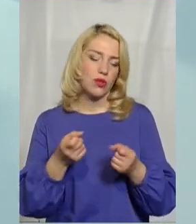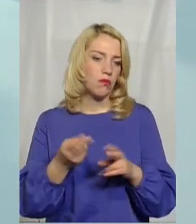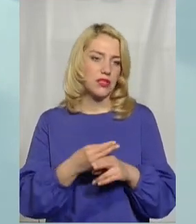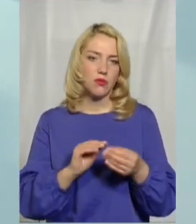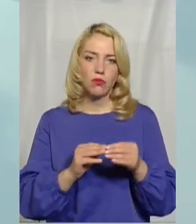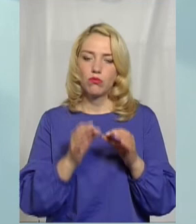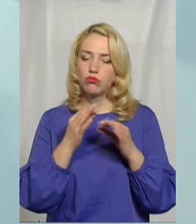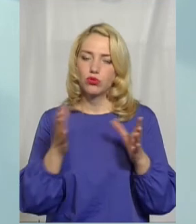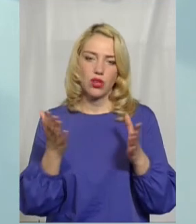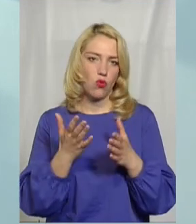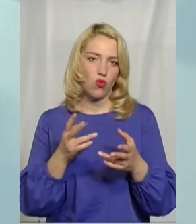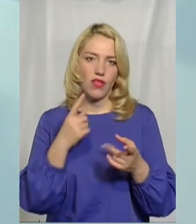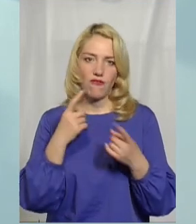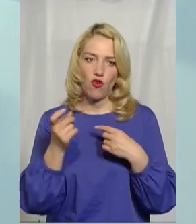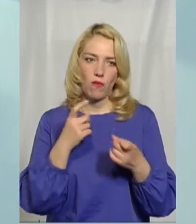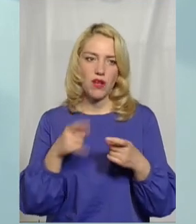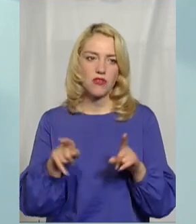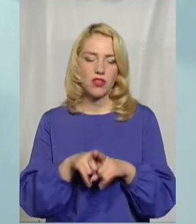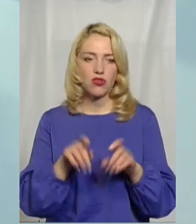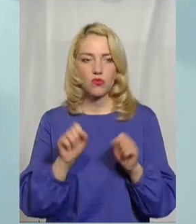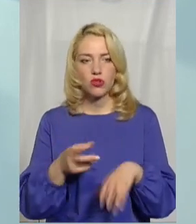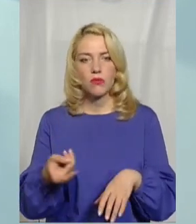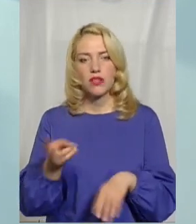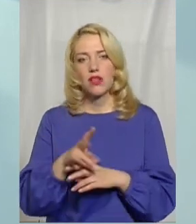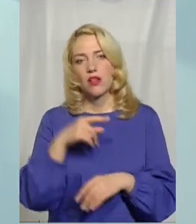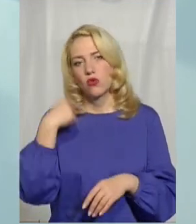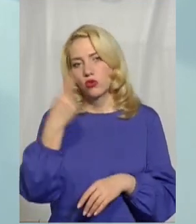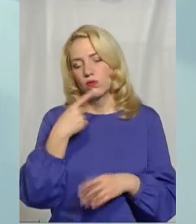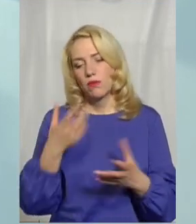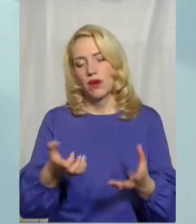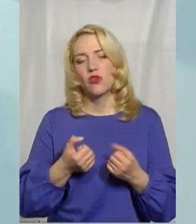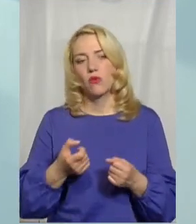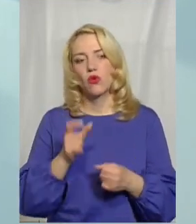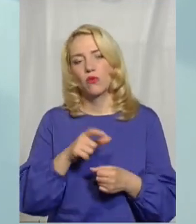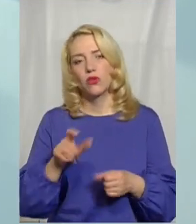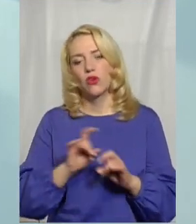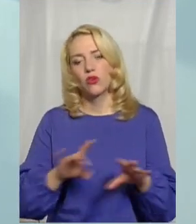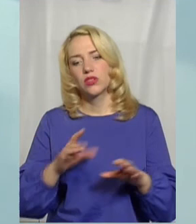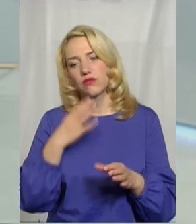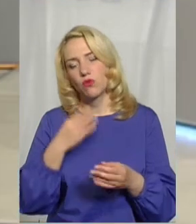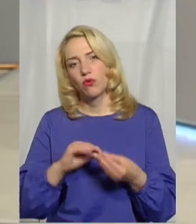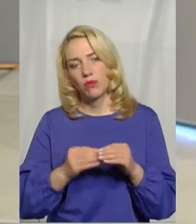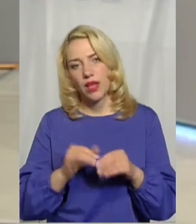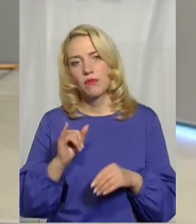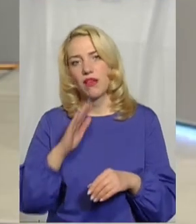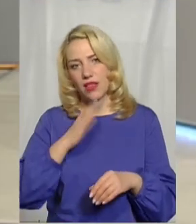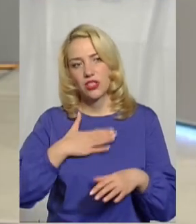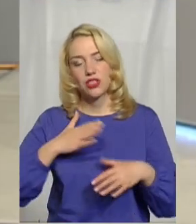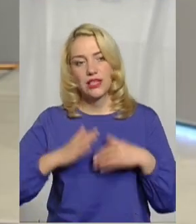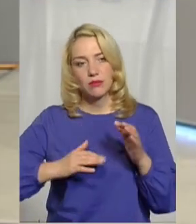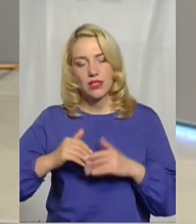проблем будь-яку інформацію. А також можна прийти на особистий прийом громадян, розказати про свою проблему, і наші